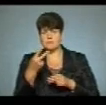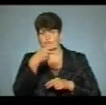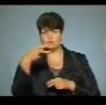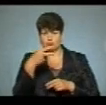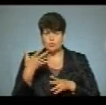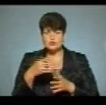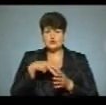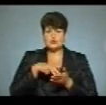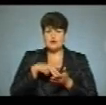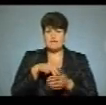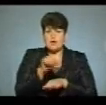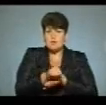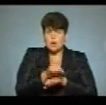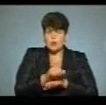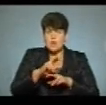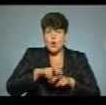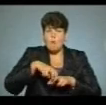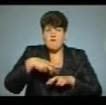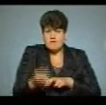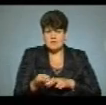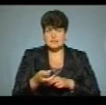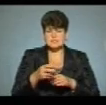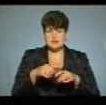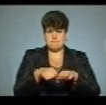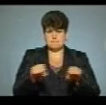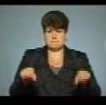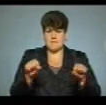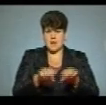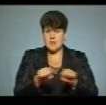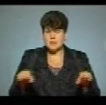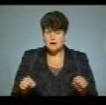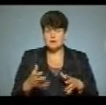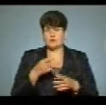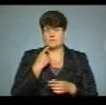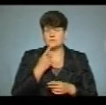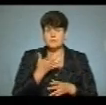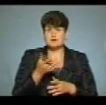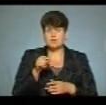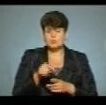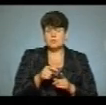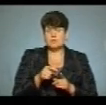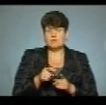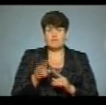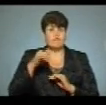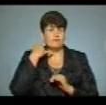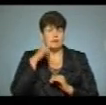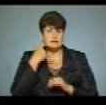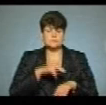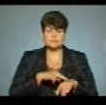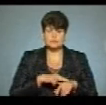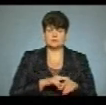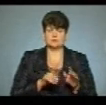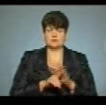Він стояв на балконі, коли обвалилися перила. Про це повідомив патрульний поліцейський Павло Полешок. З його словами, виклик до патрульних